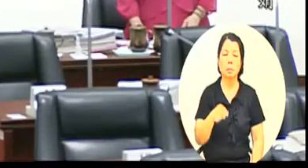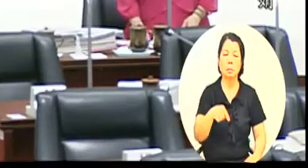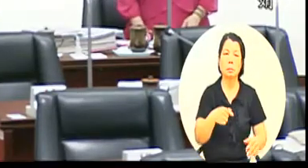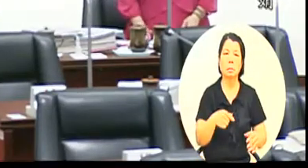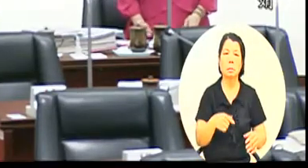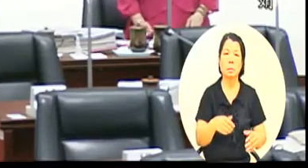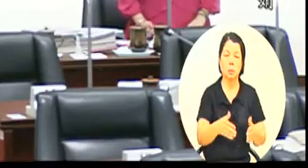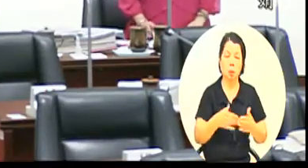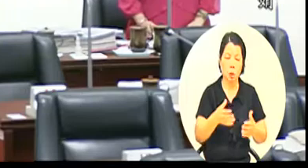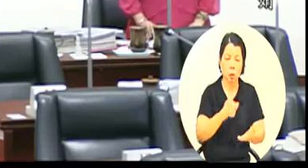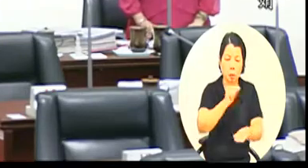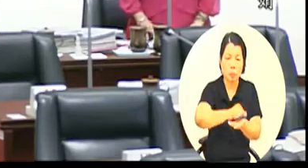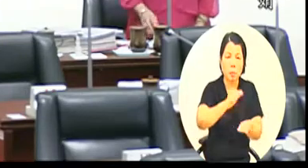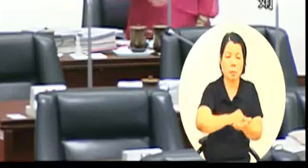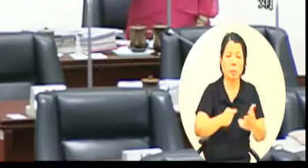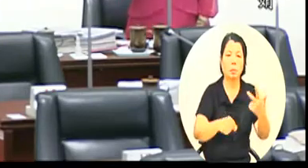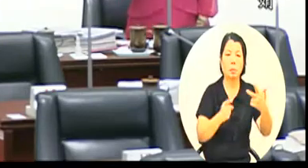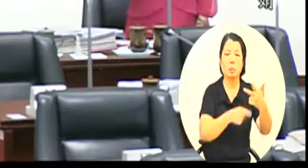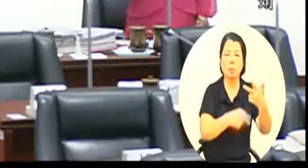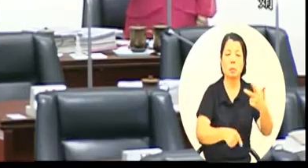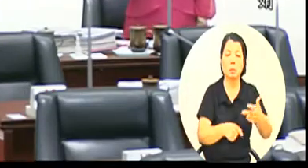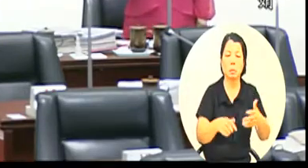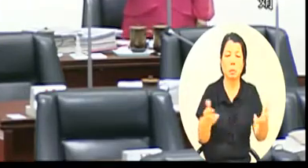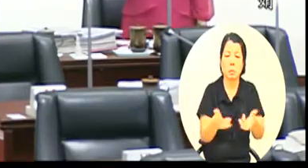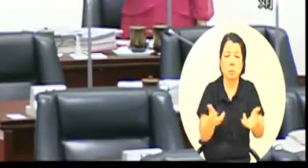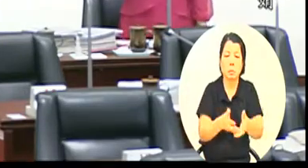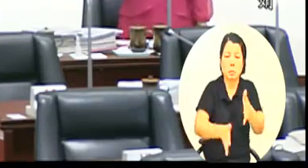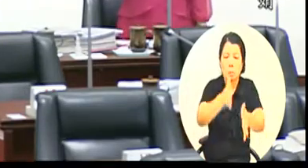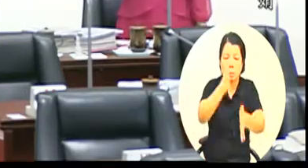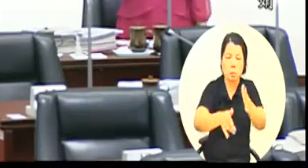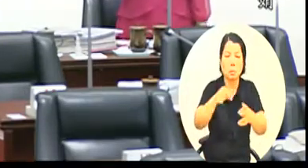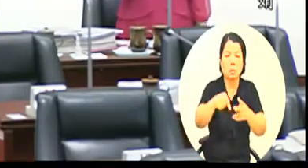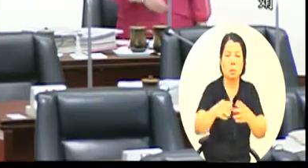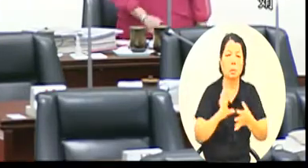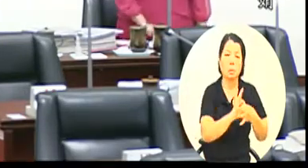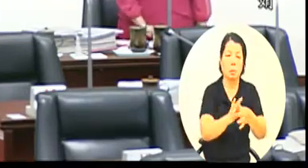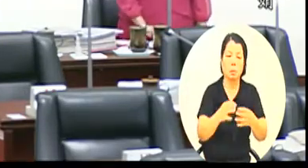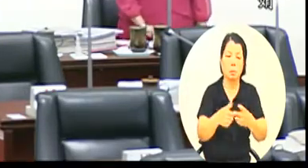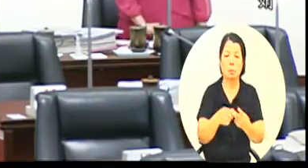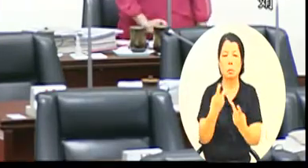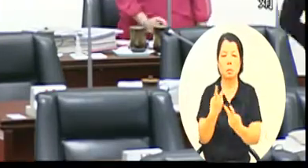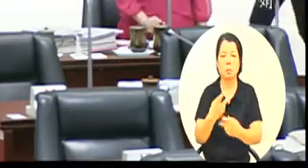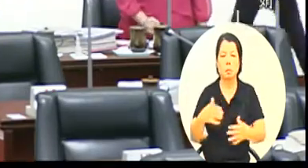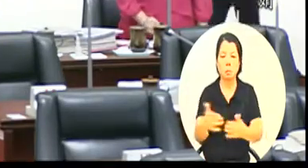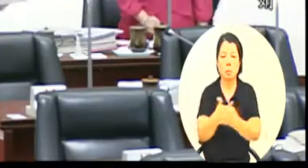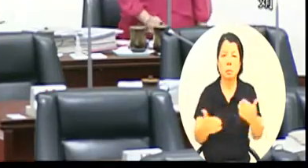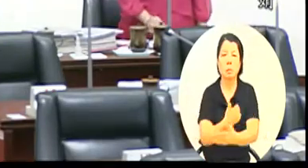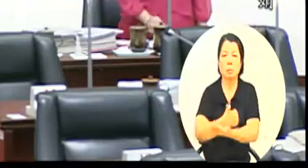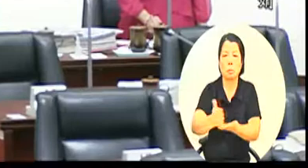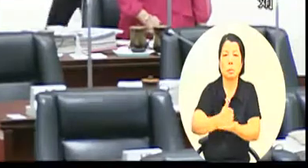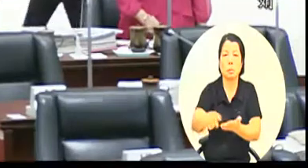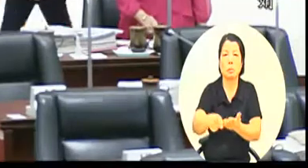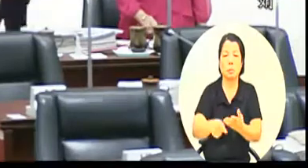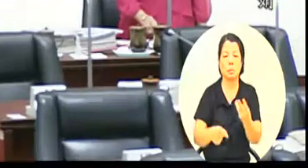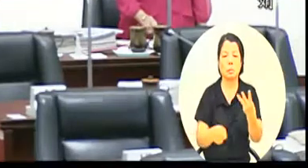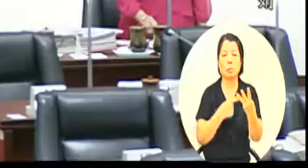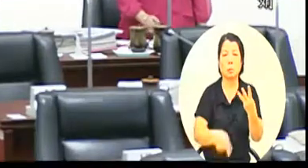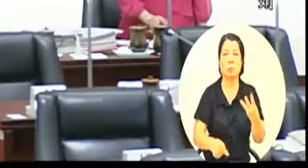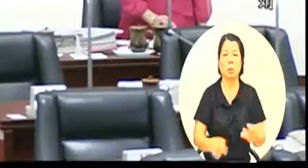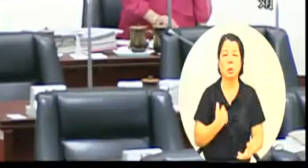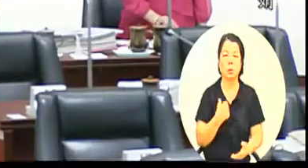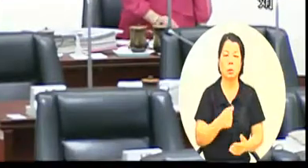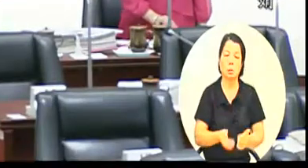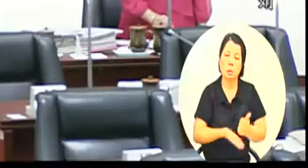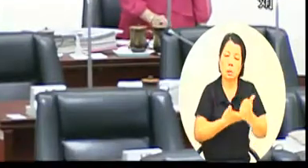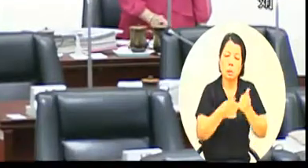这七个就是建筑相关的，三个是交通运输的，那我只能够肯定你一点，所